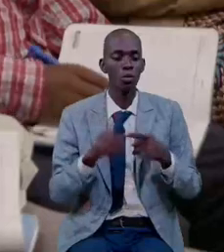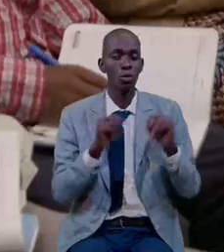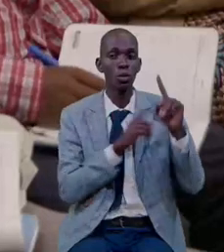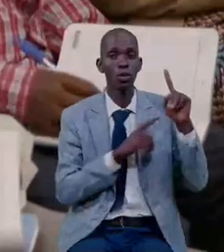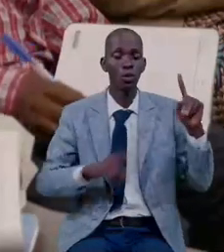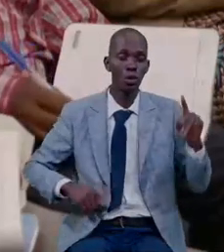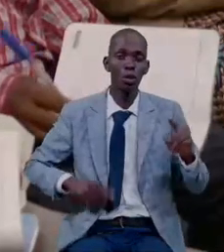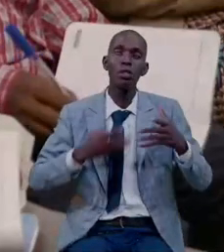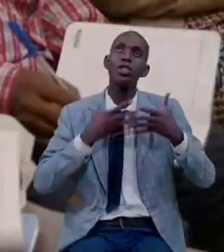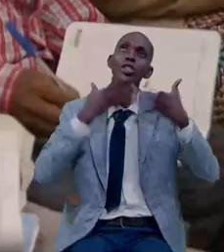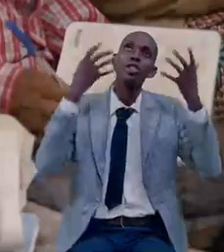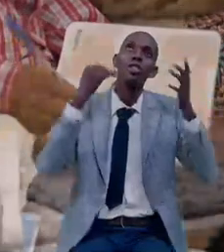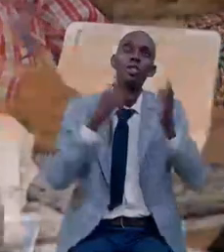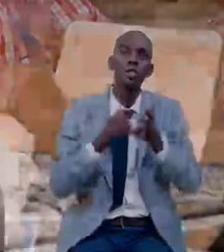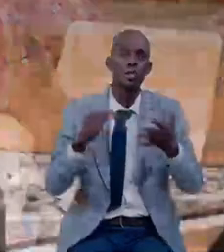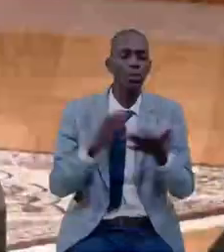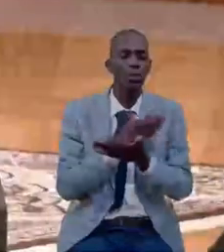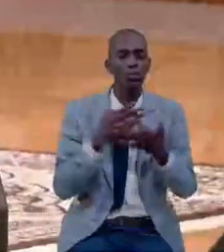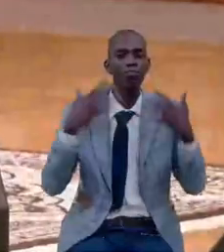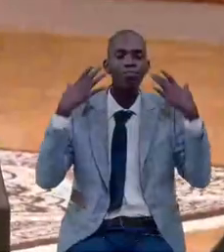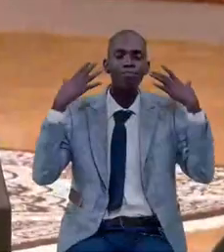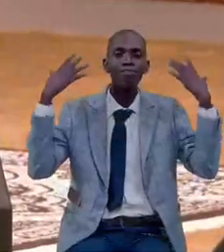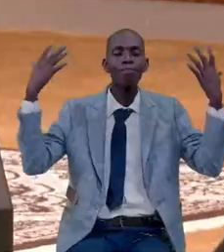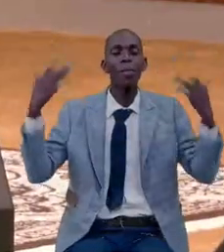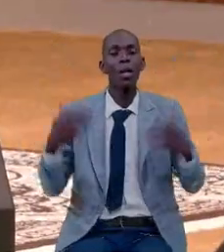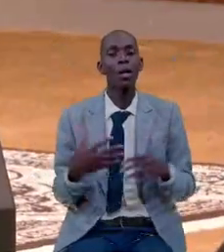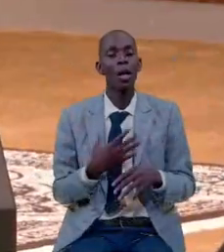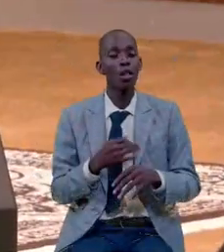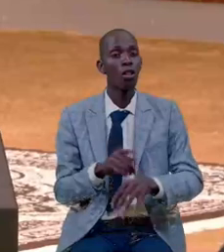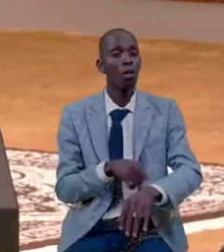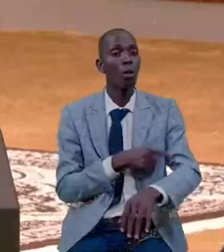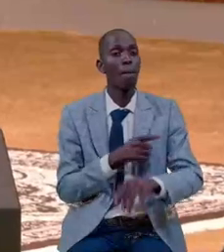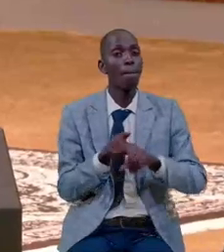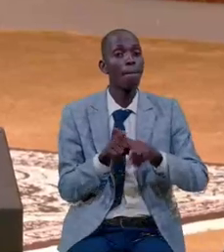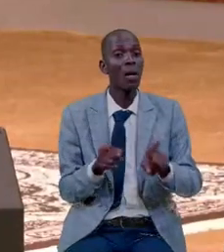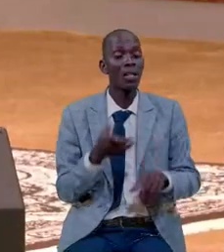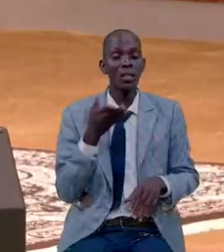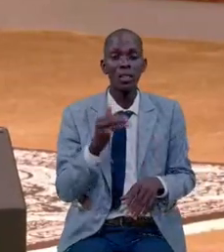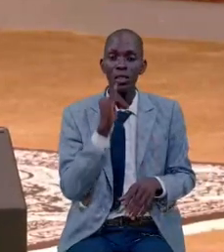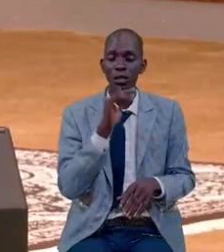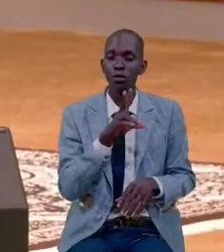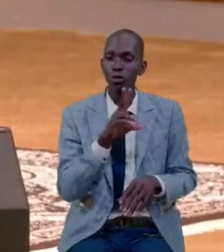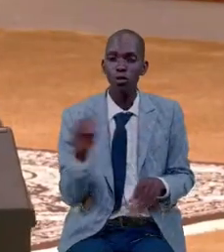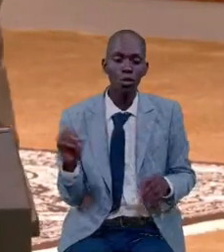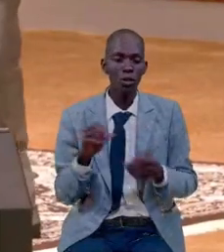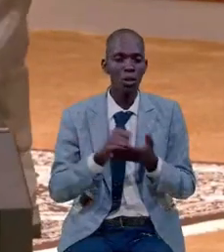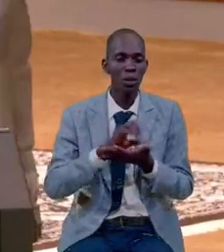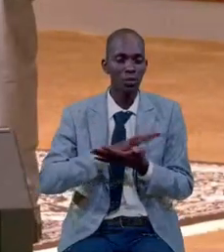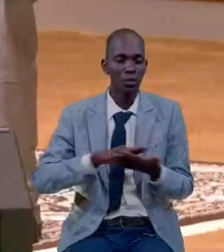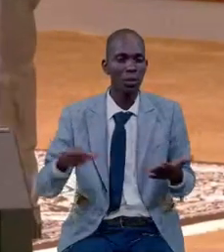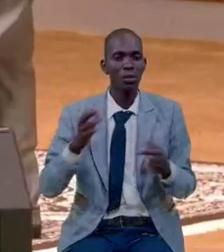livre. Mais ce doit venir dans le cœur. Il n'y a pas de foi sanctificatrice sans de